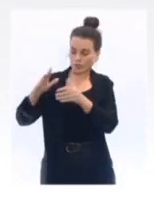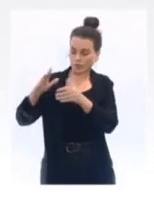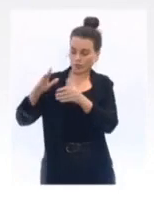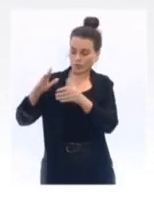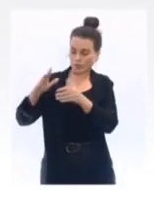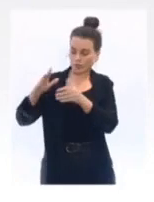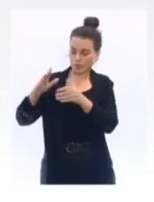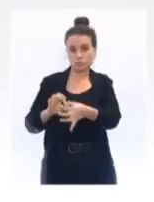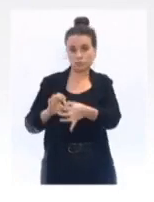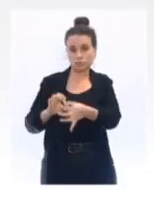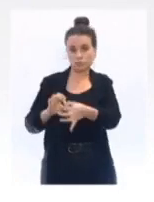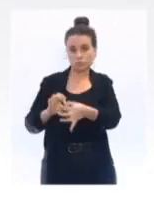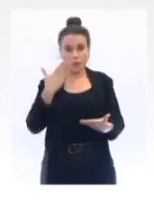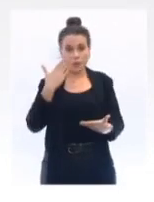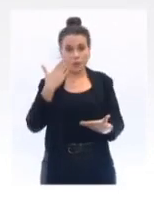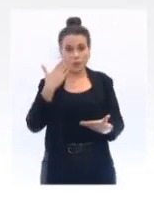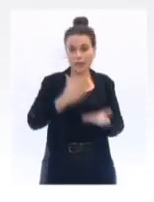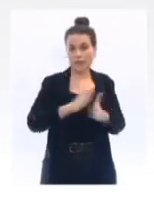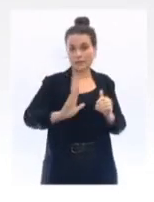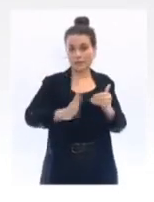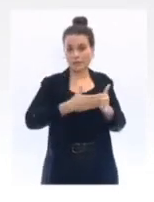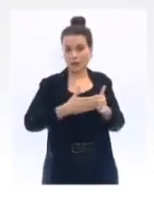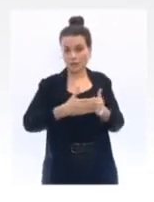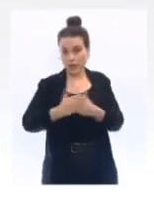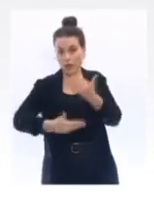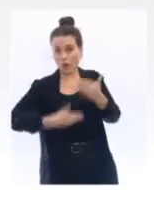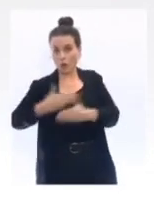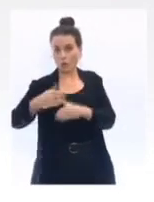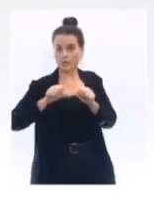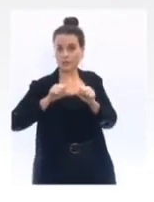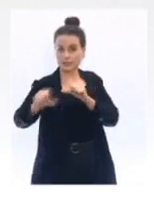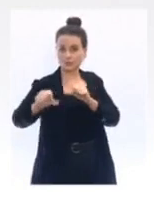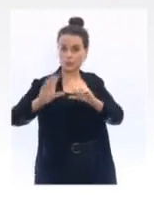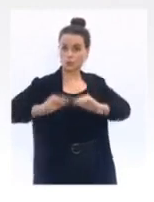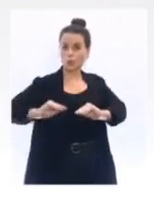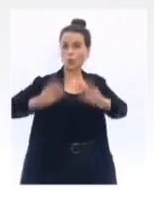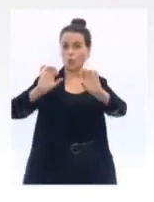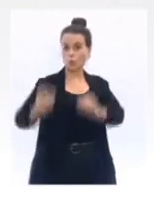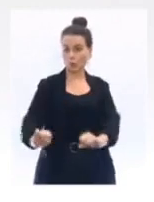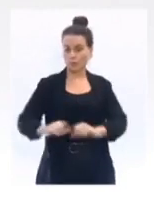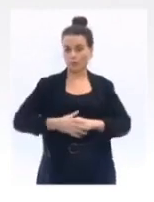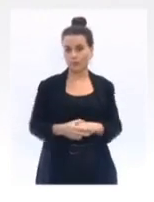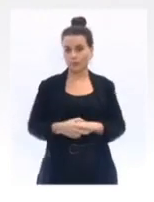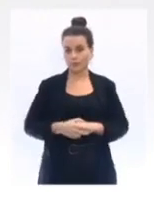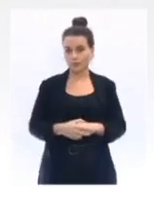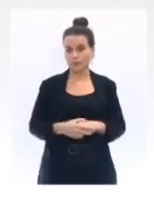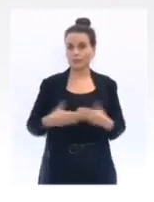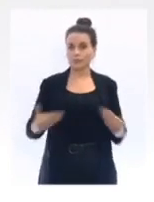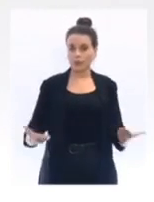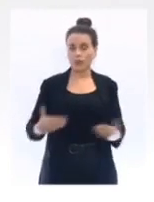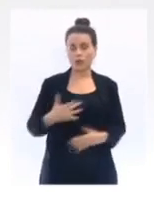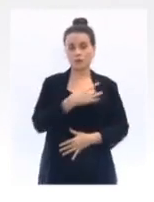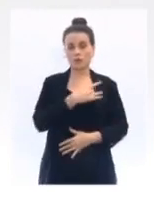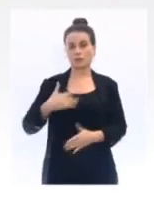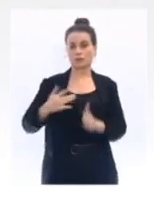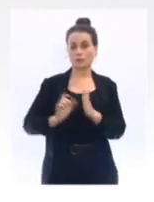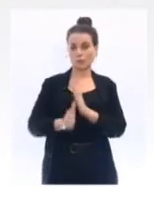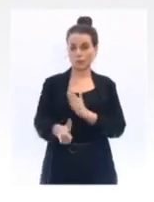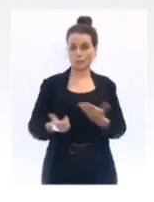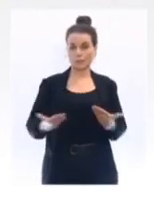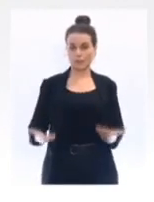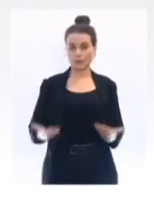Le protocole sanitaire qui va s'appliquer maintenant pour les écoles et les établissements est donc durci, comme l'a dit le Premier ministre. Son